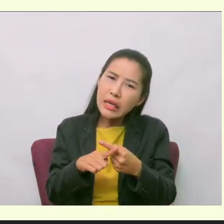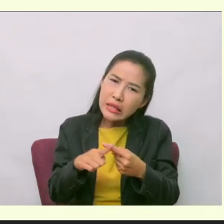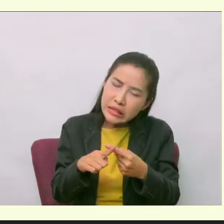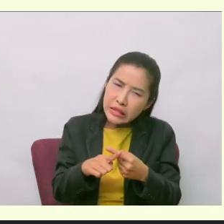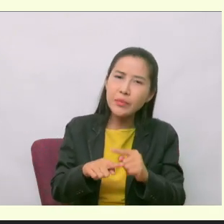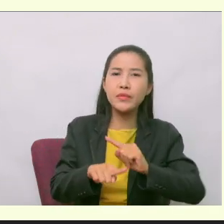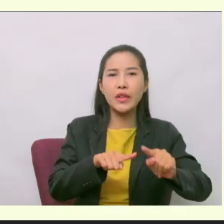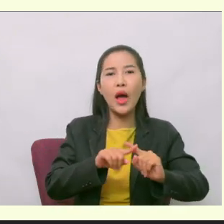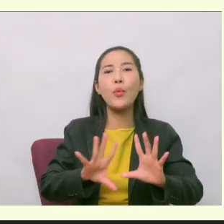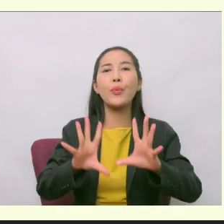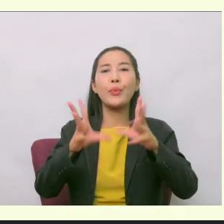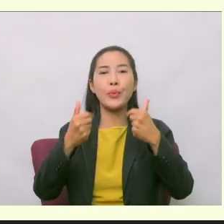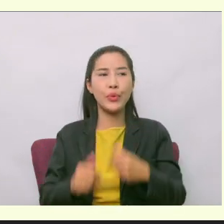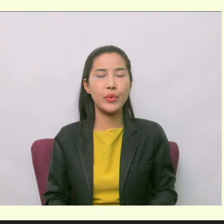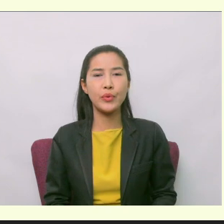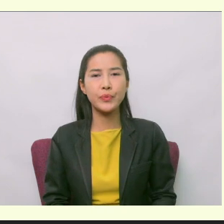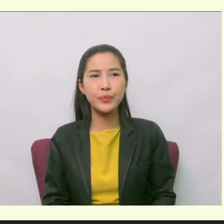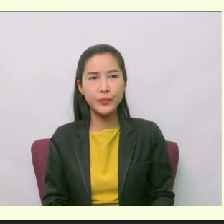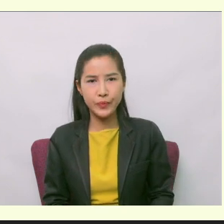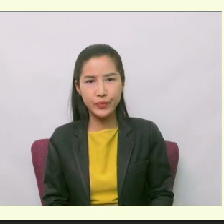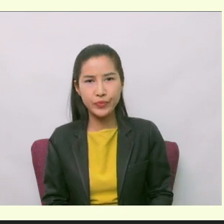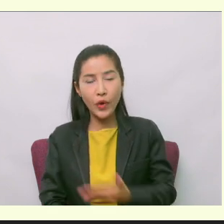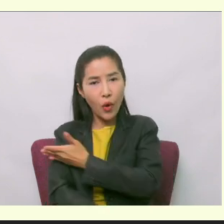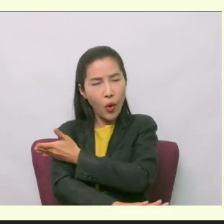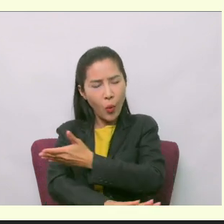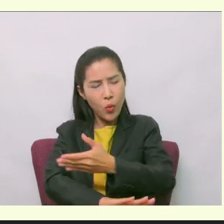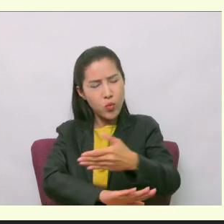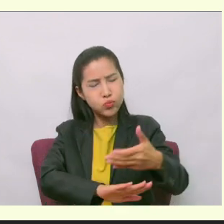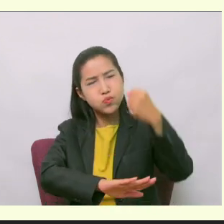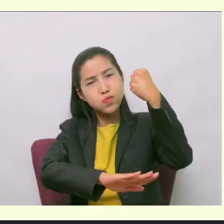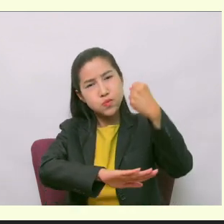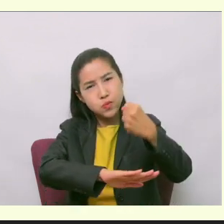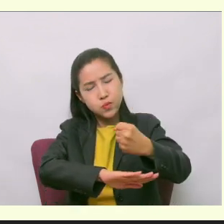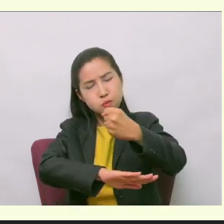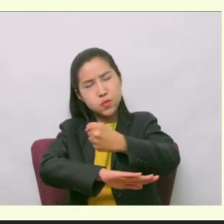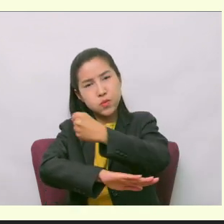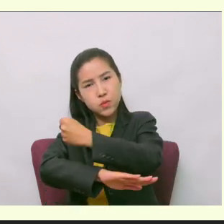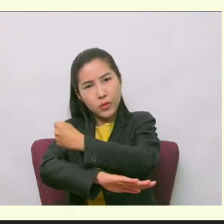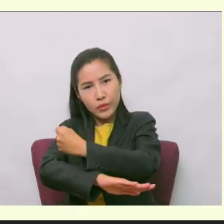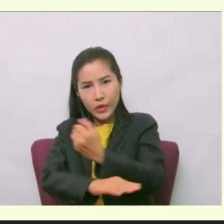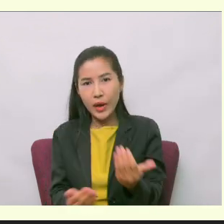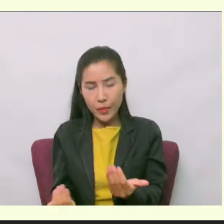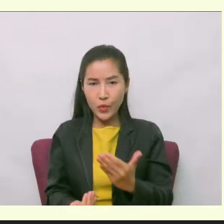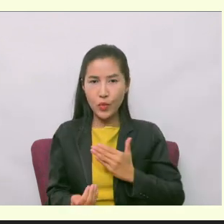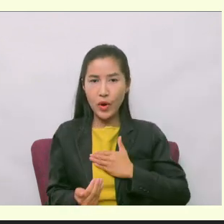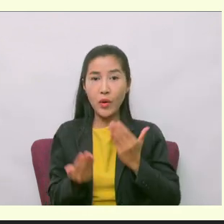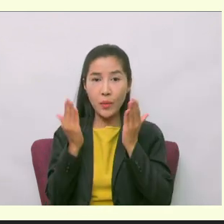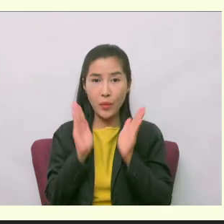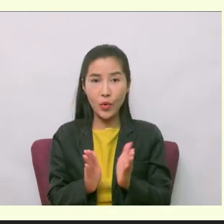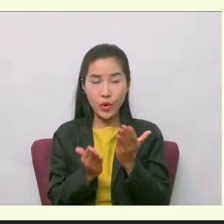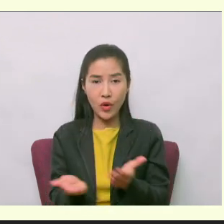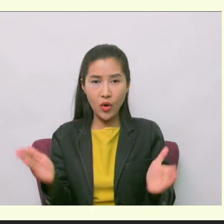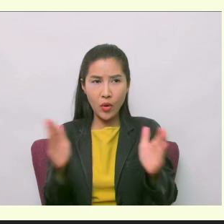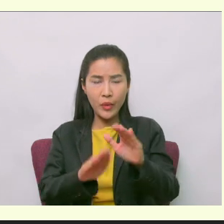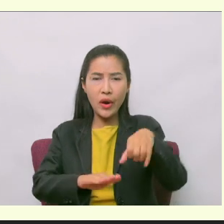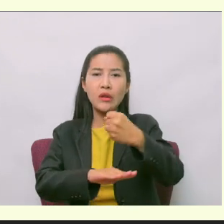ที่เราจะใช้ลูกประคบกับลูกของเรานะคะหรือว่ากับบุคคลในครอบครัวนะคะมันไม่ใช่ว่าเราจะใช้ได้โดย